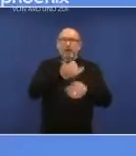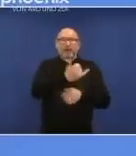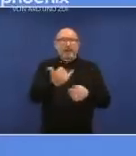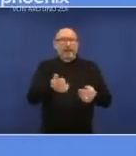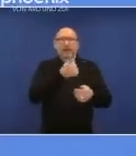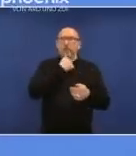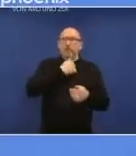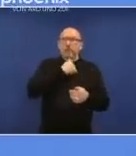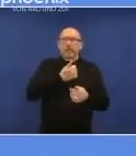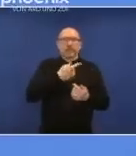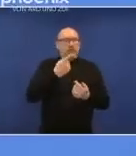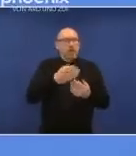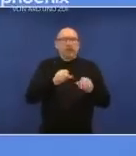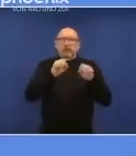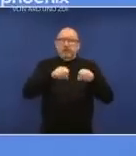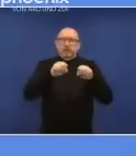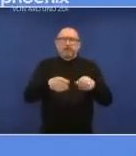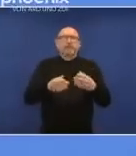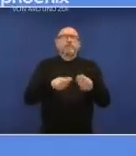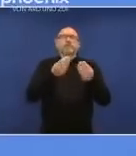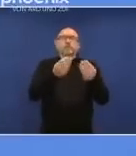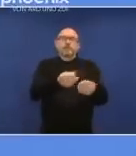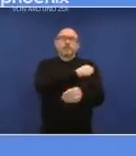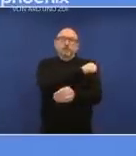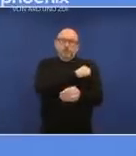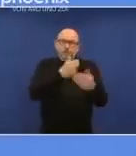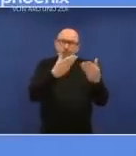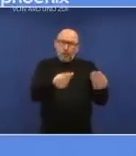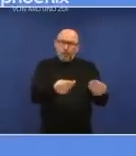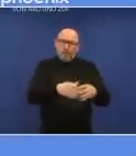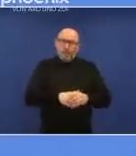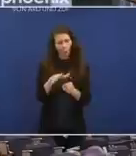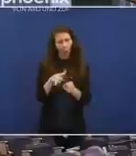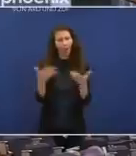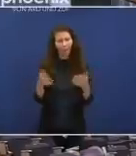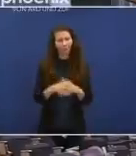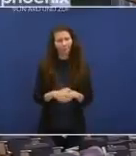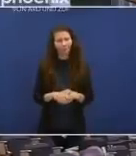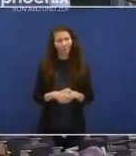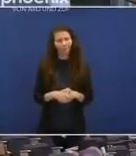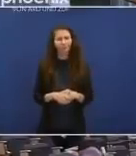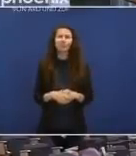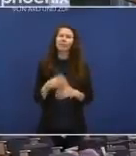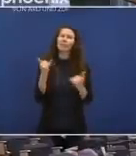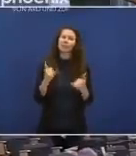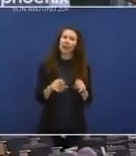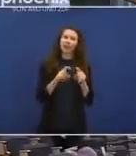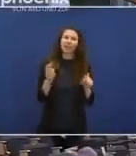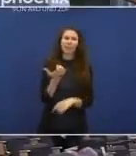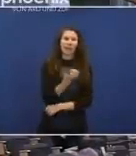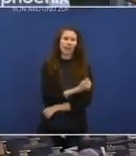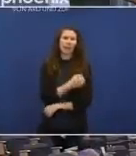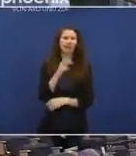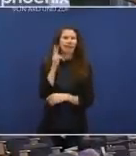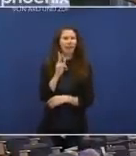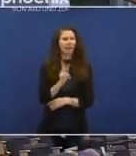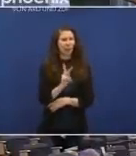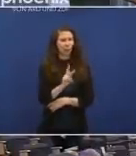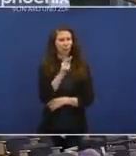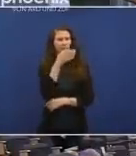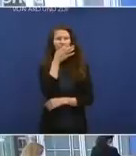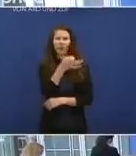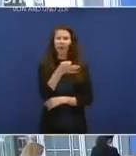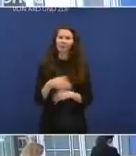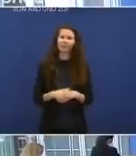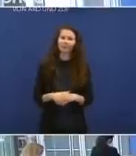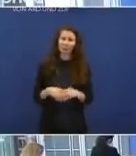Jugendlichen auch die Möglichkeit eröffnen wollen, sie zu schützen. Es geht um das Thema Impfen und Herrn Kautz, Sie hätte ich ganz gerne